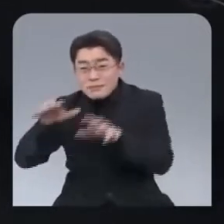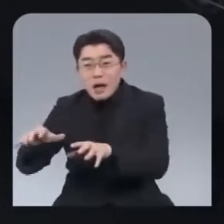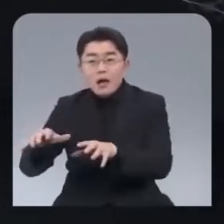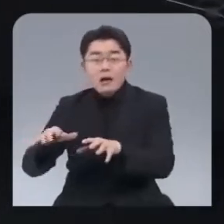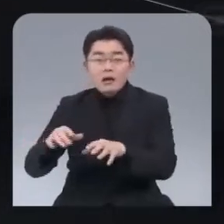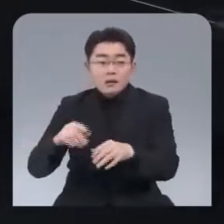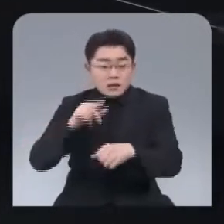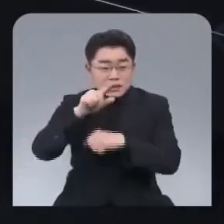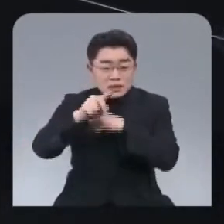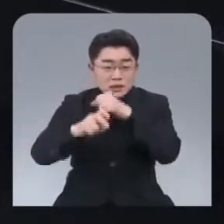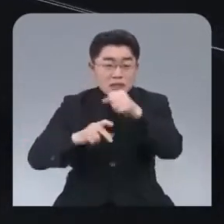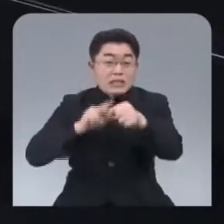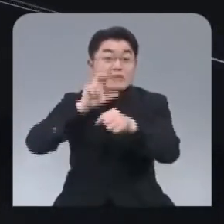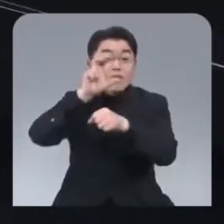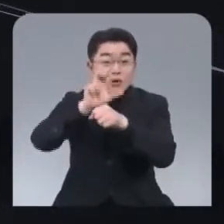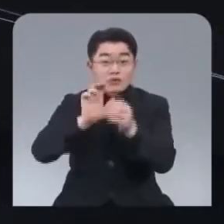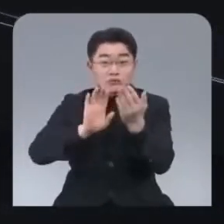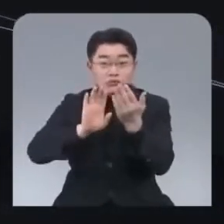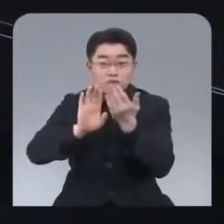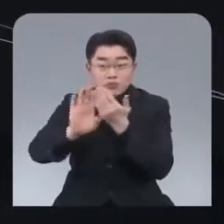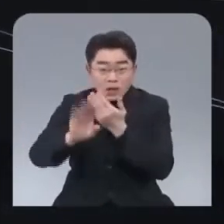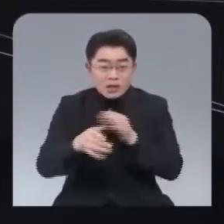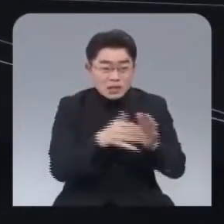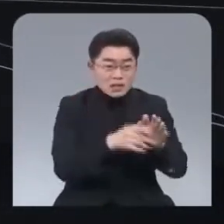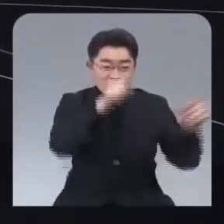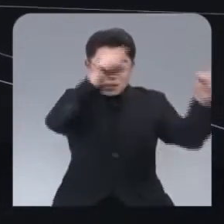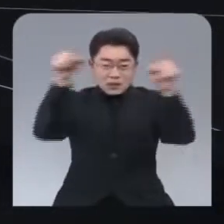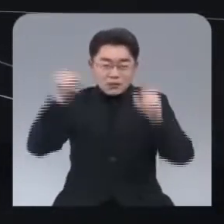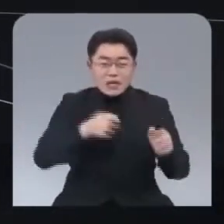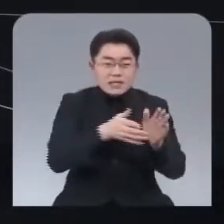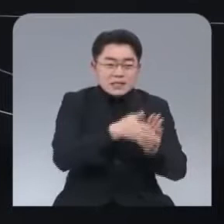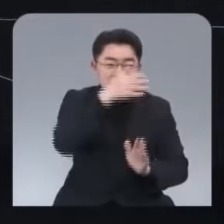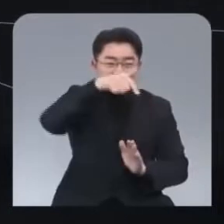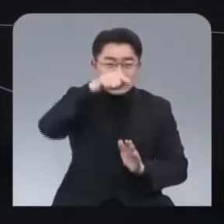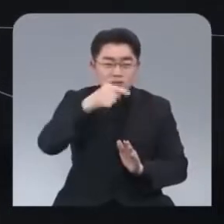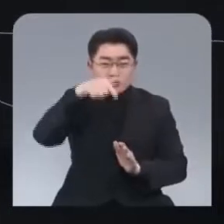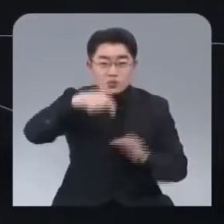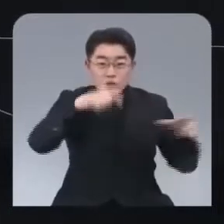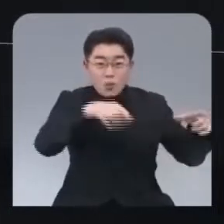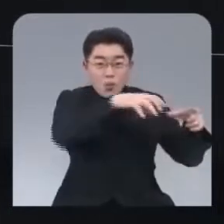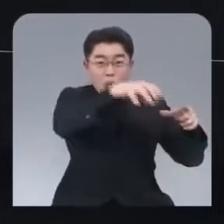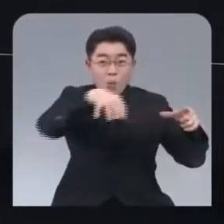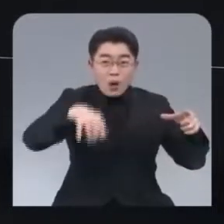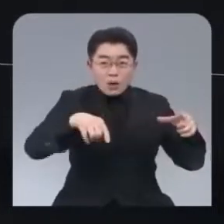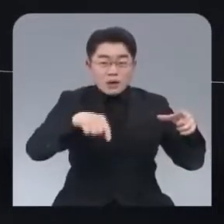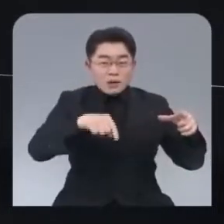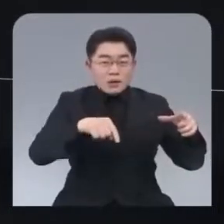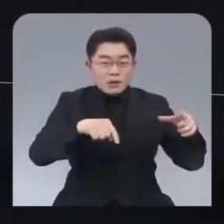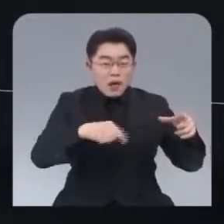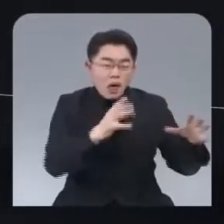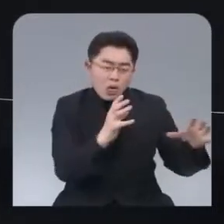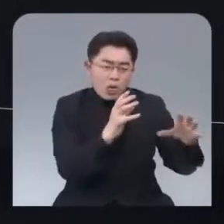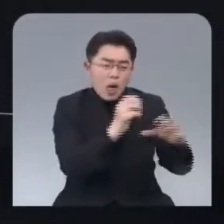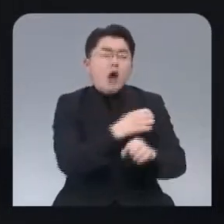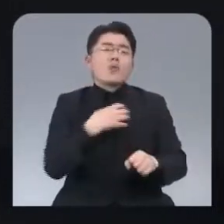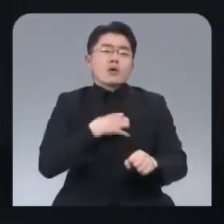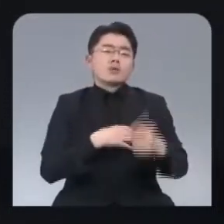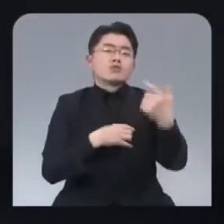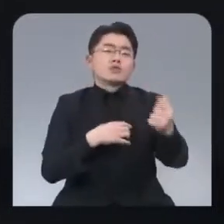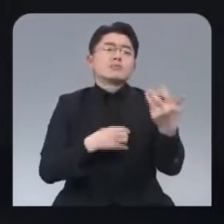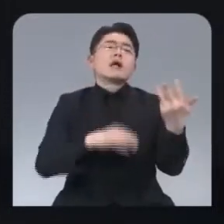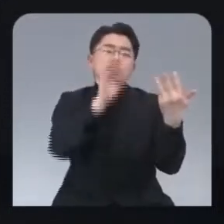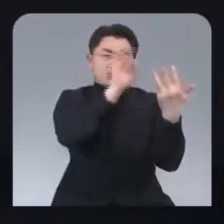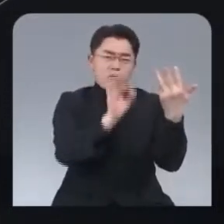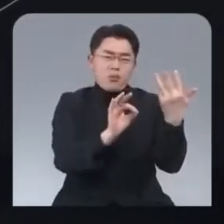년 뒤에는 전국 시 군 구에 68% 가 매우 심각하게 사라질 수 있다는 게